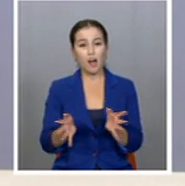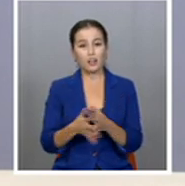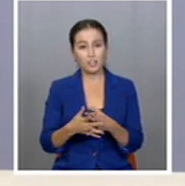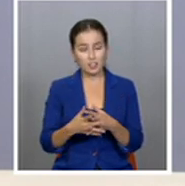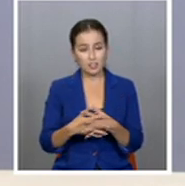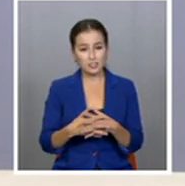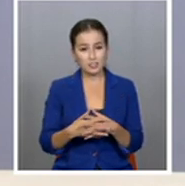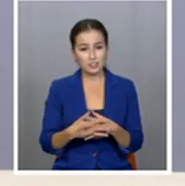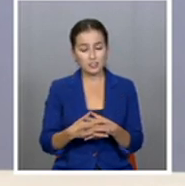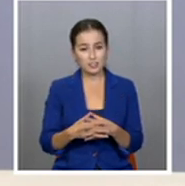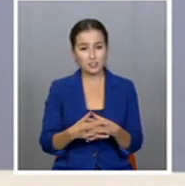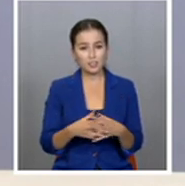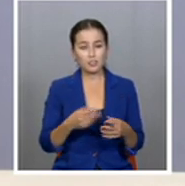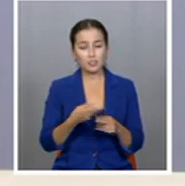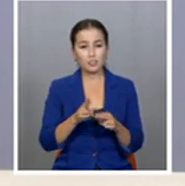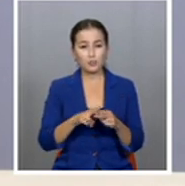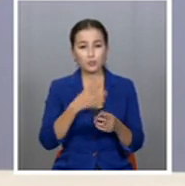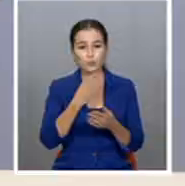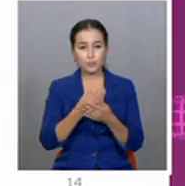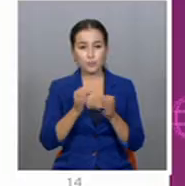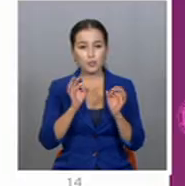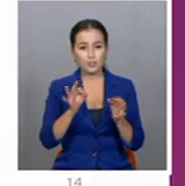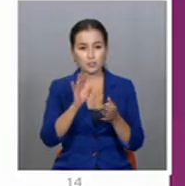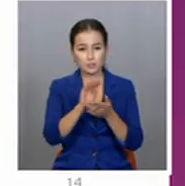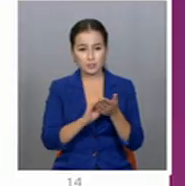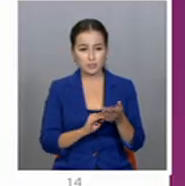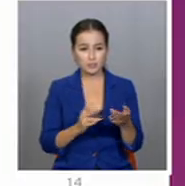Сипатты белгілерін анықтай қойыңыздар.